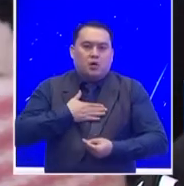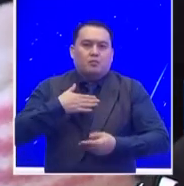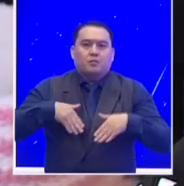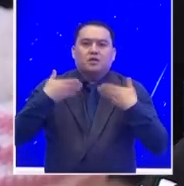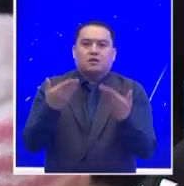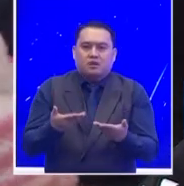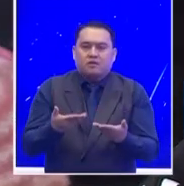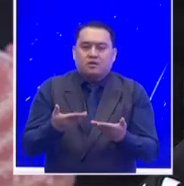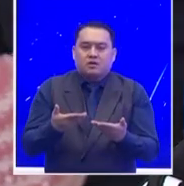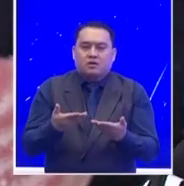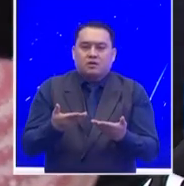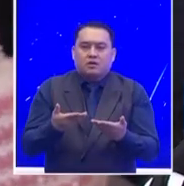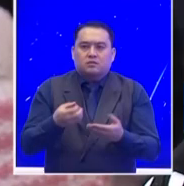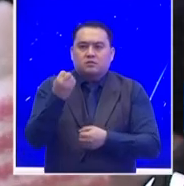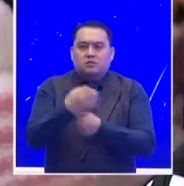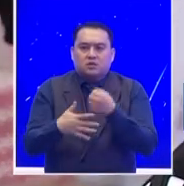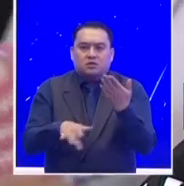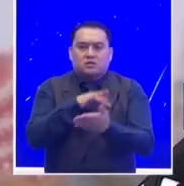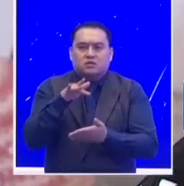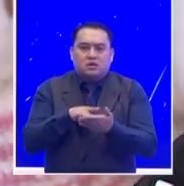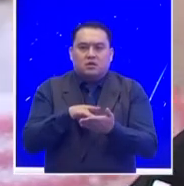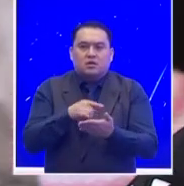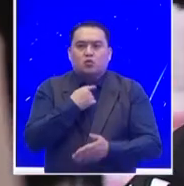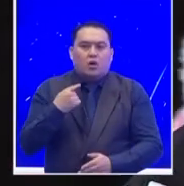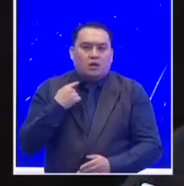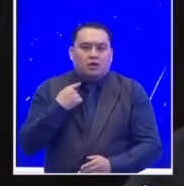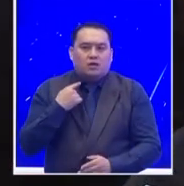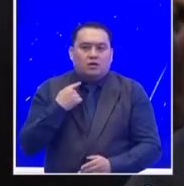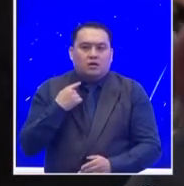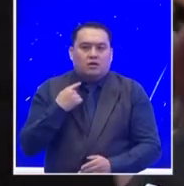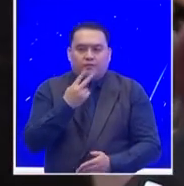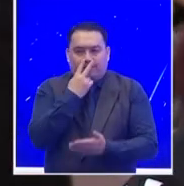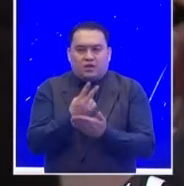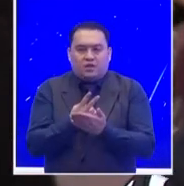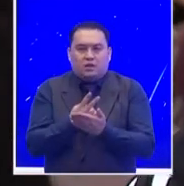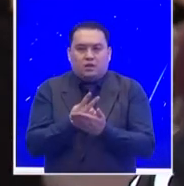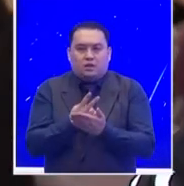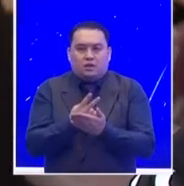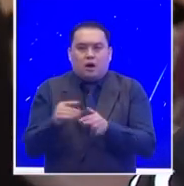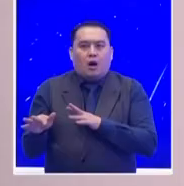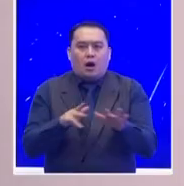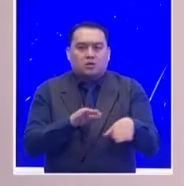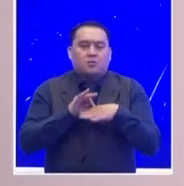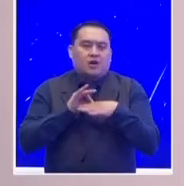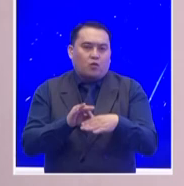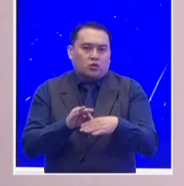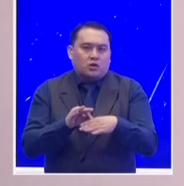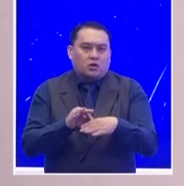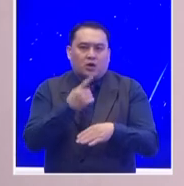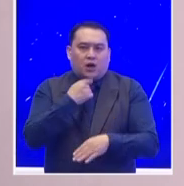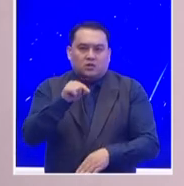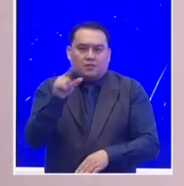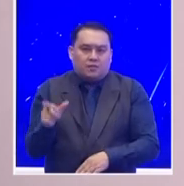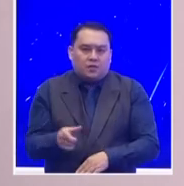Это центр занятости города Талдыкурган. Как видите, такие акции проводит организация «Красный